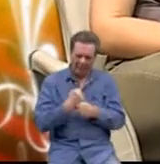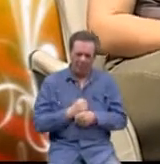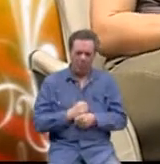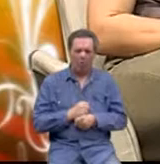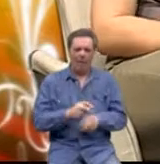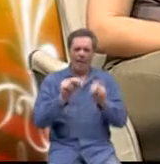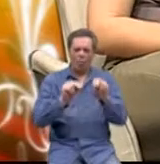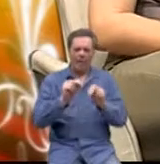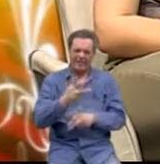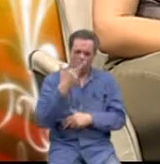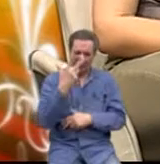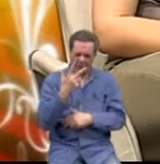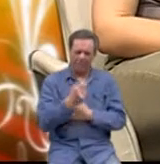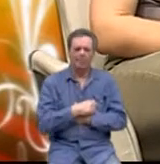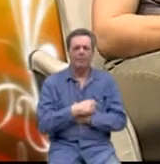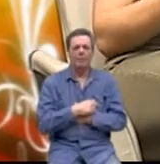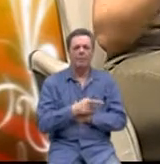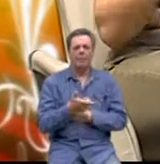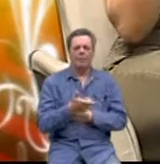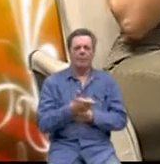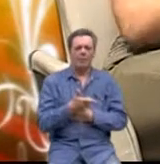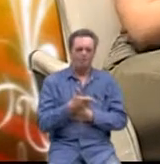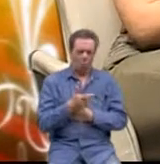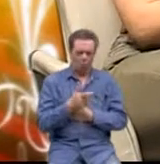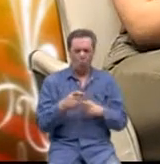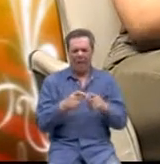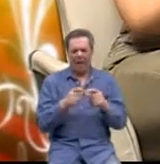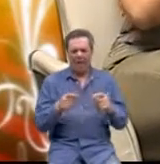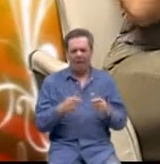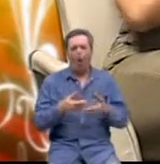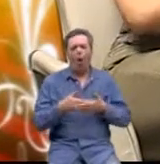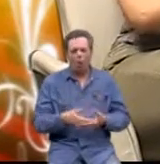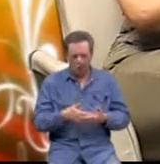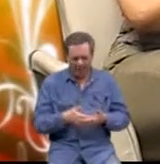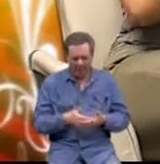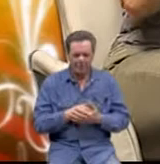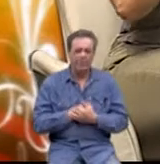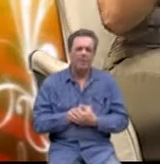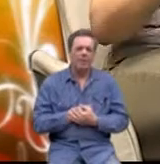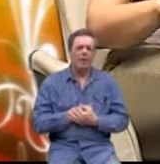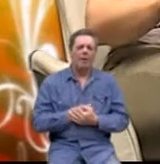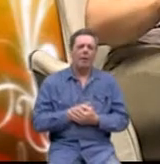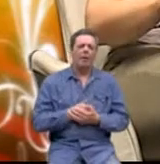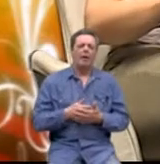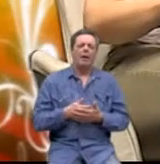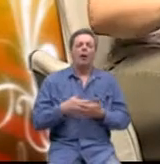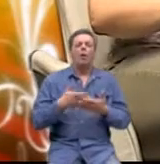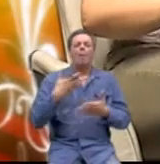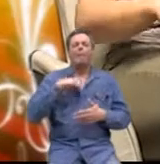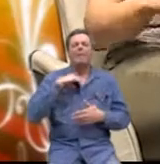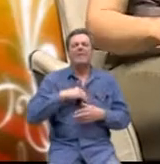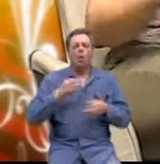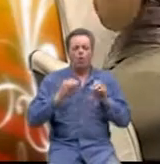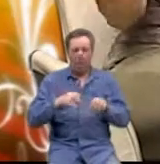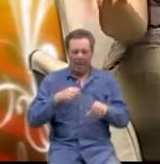Edukacije su tri trenutno i to su asocijativne karte, dakle osnove asocijativnim kartama, zatim asocijativne karte u